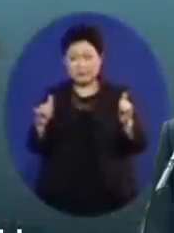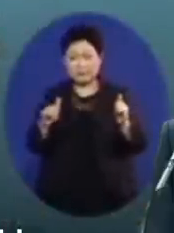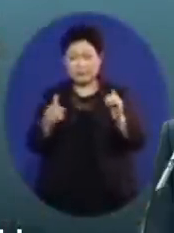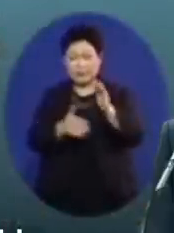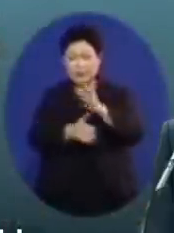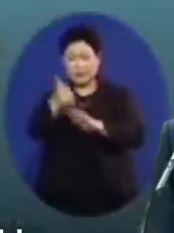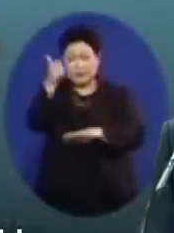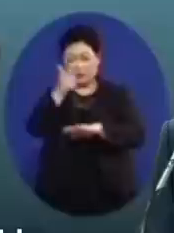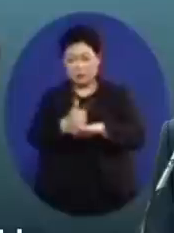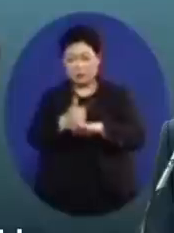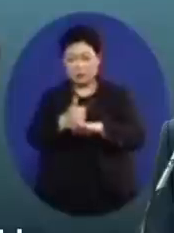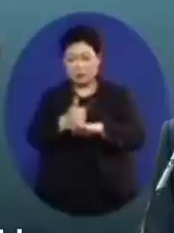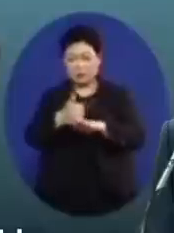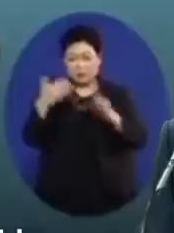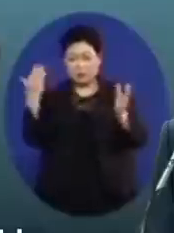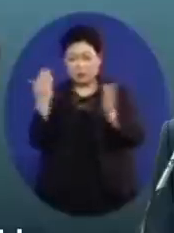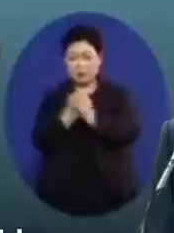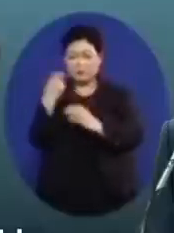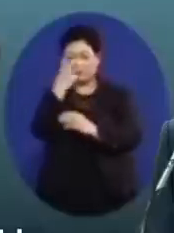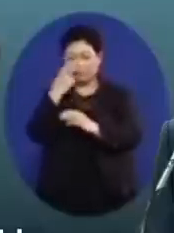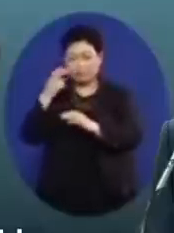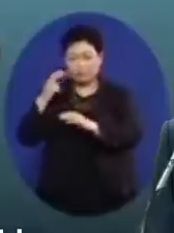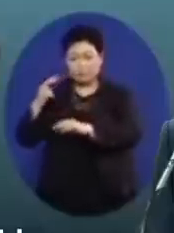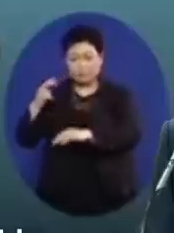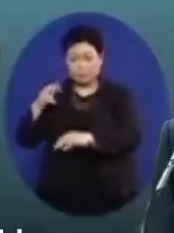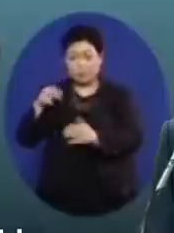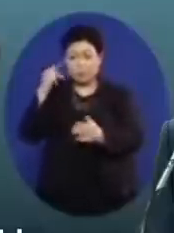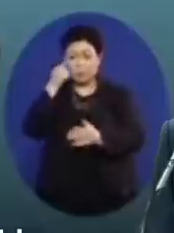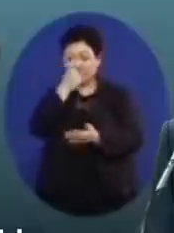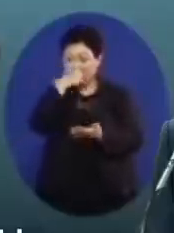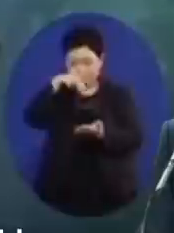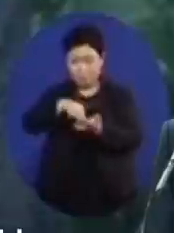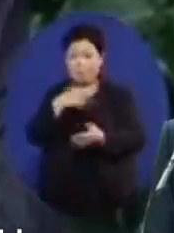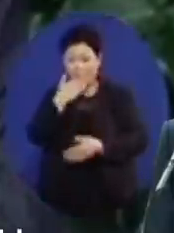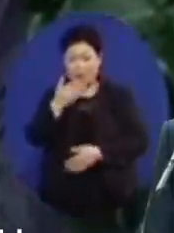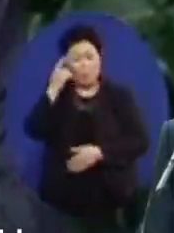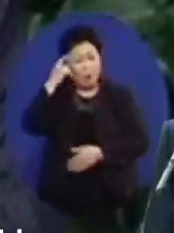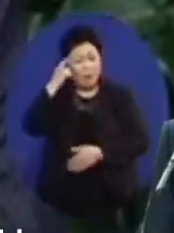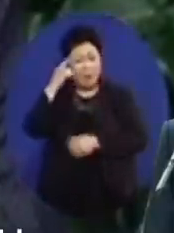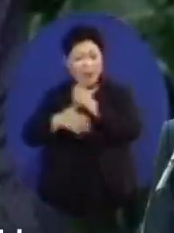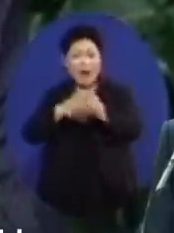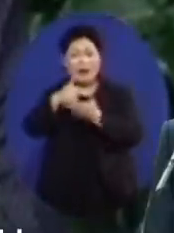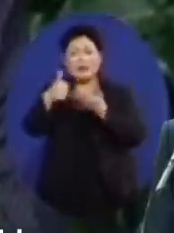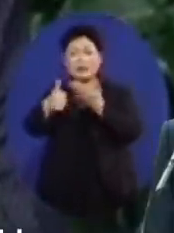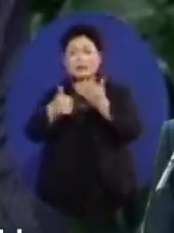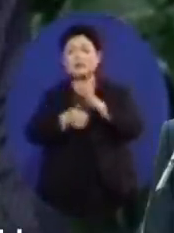성공을 보장받을 수 있다. 왜냐? 하나님은 성공이십니다.